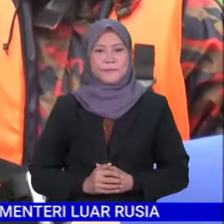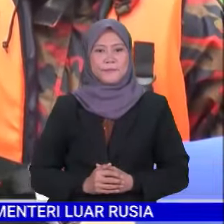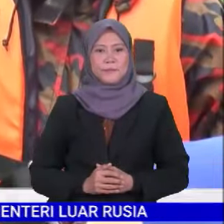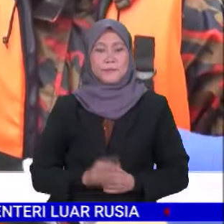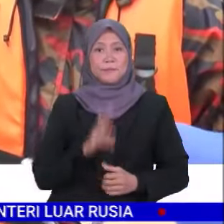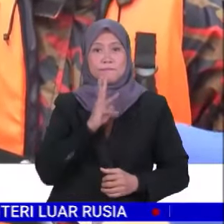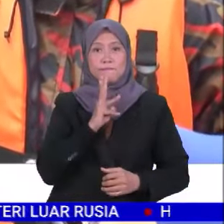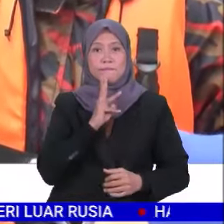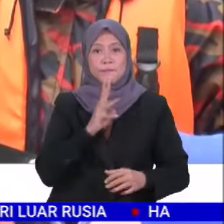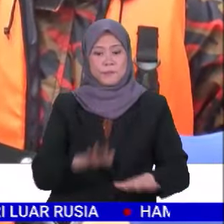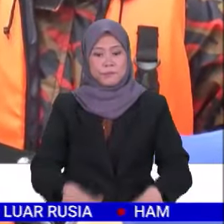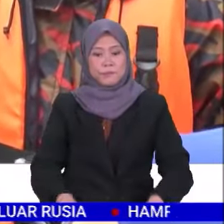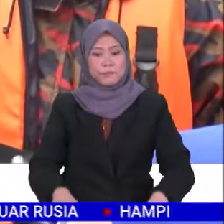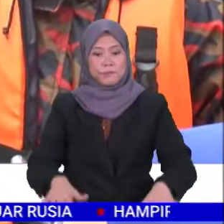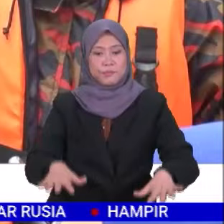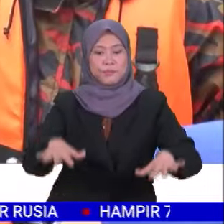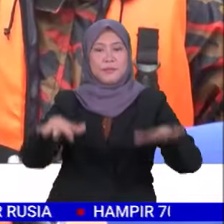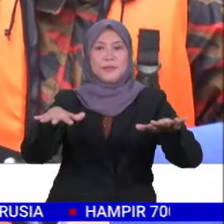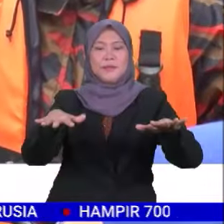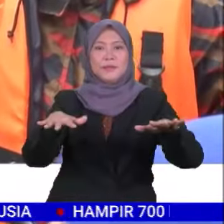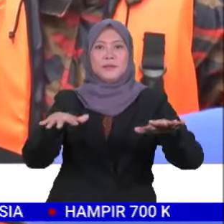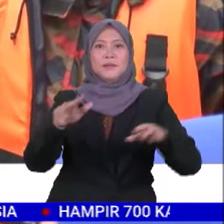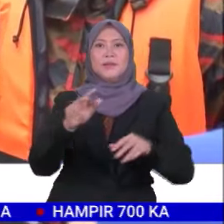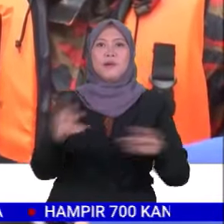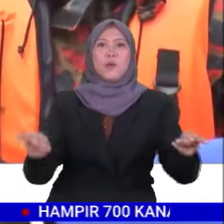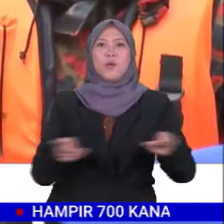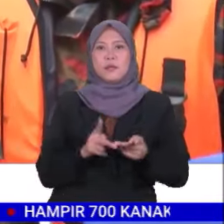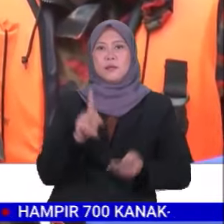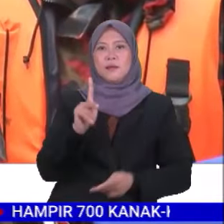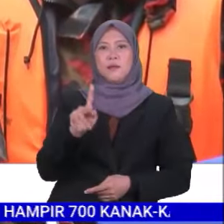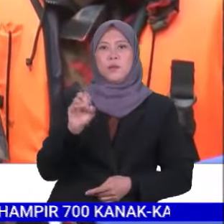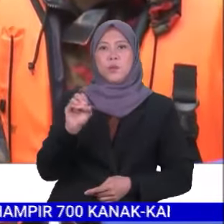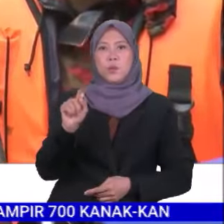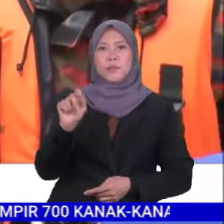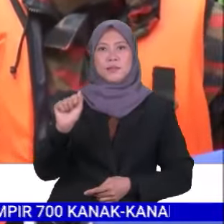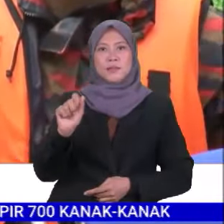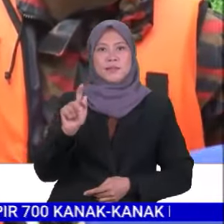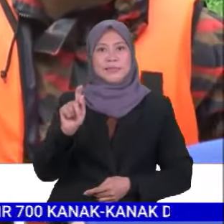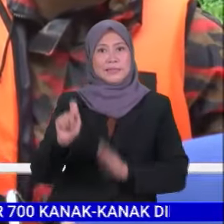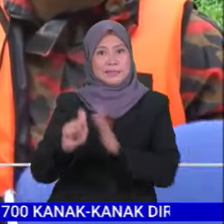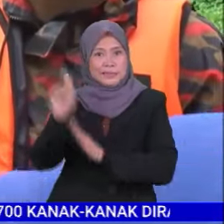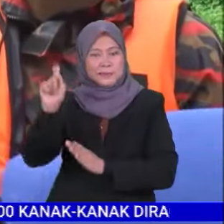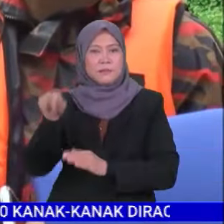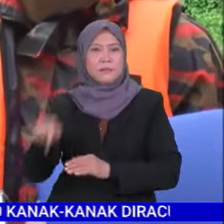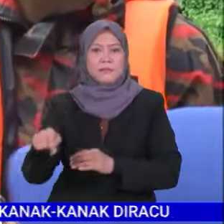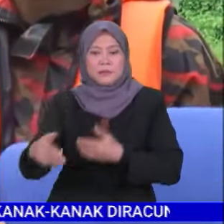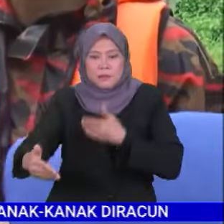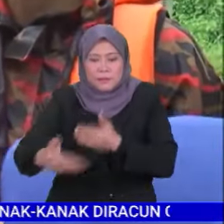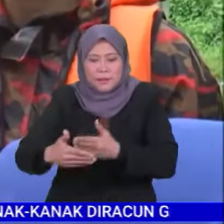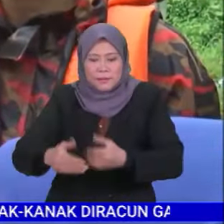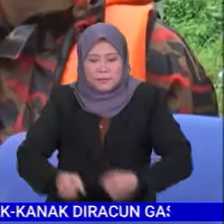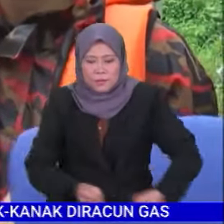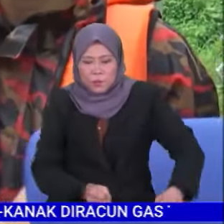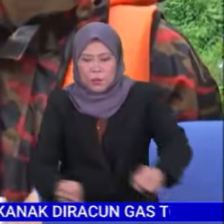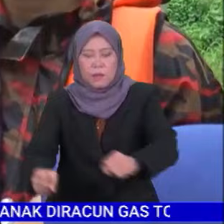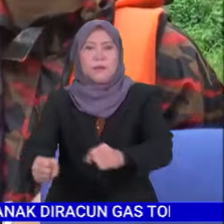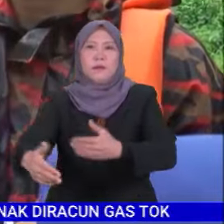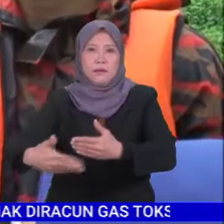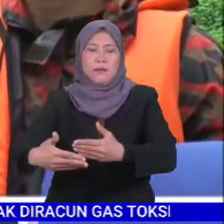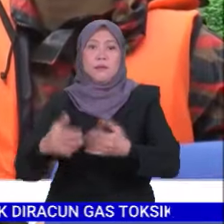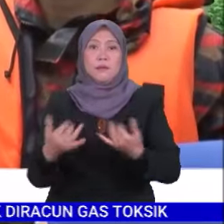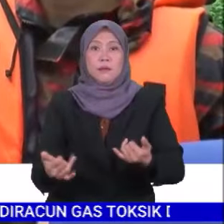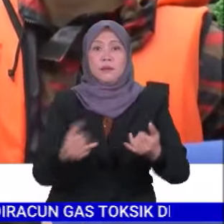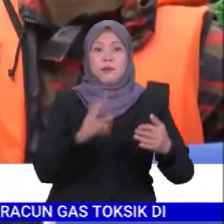Trend air meningkat adalah di Batalan Kota Tinggi lah, disebabkan dia berhampiran dengan Sungai Kota Tinggi. Yang kita tengok sekarang ni